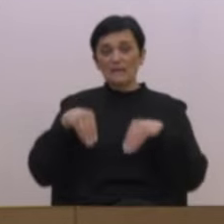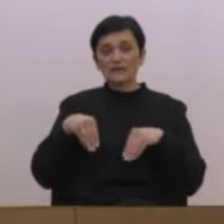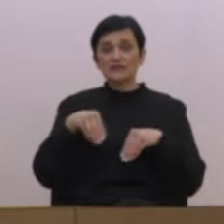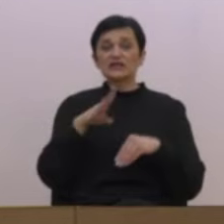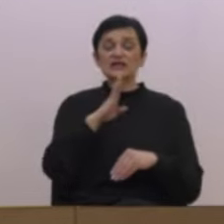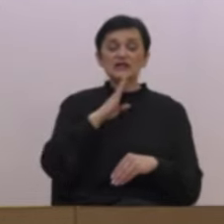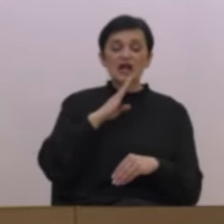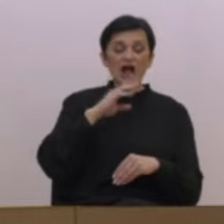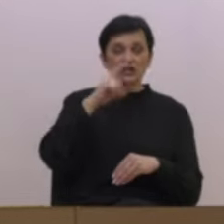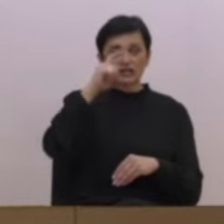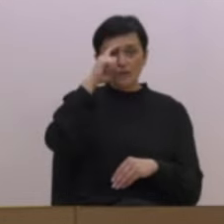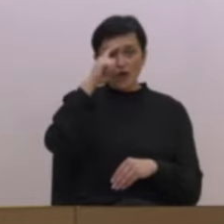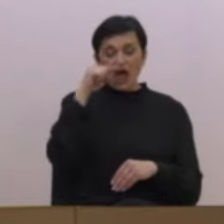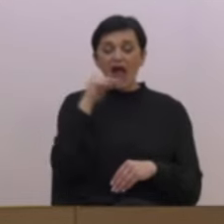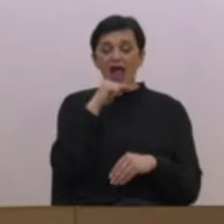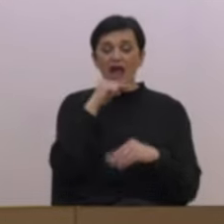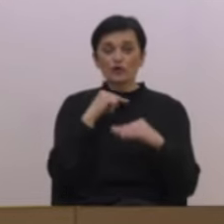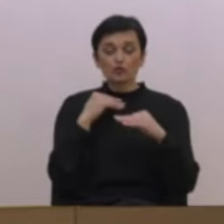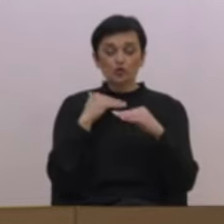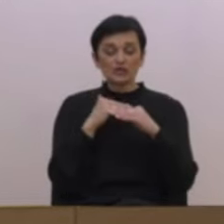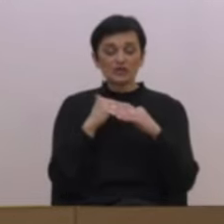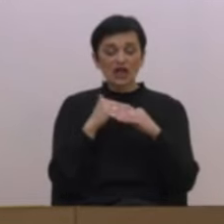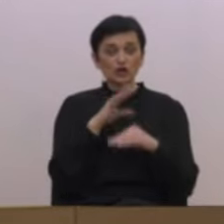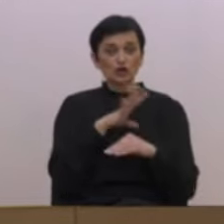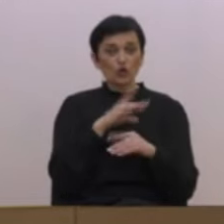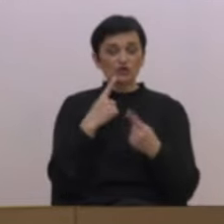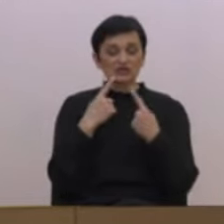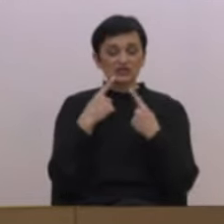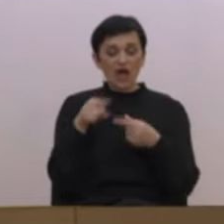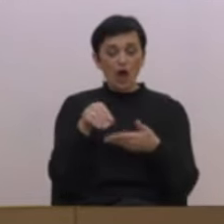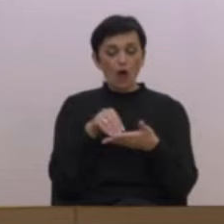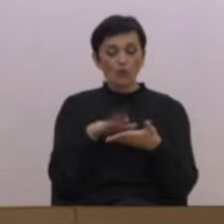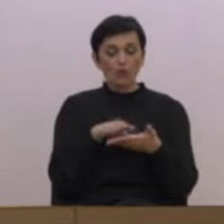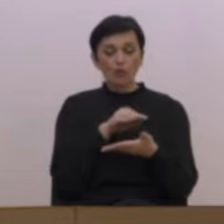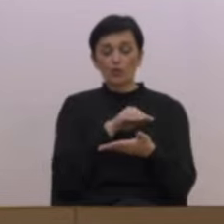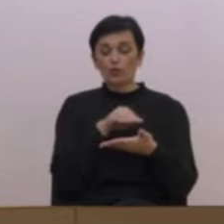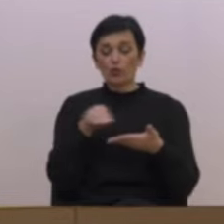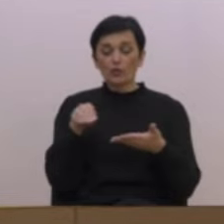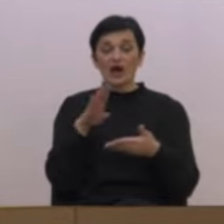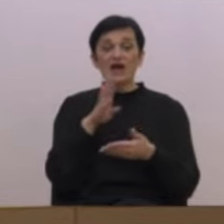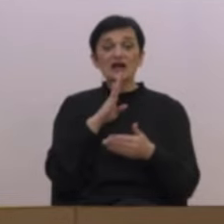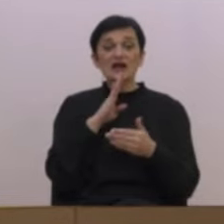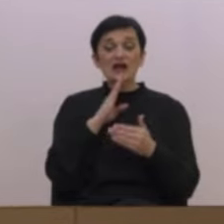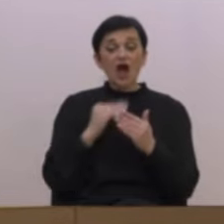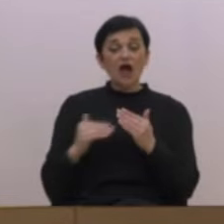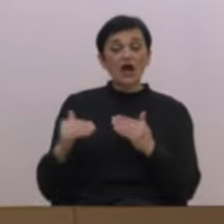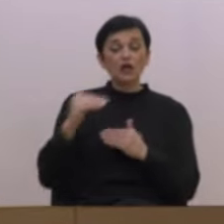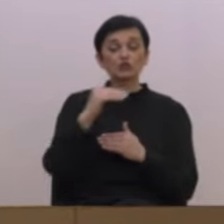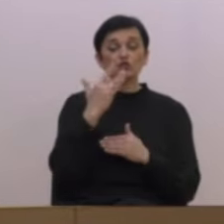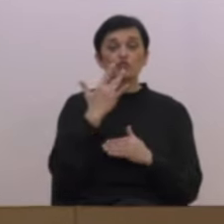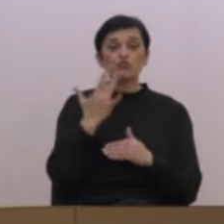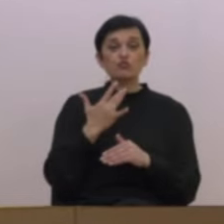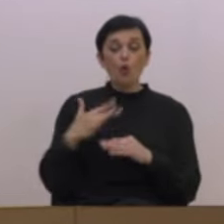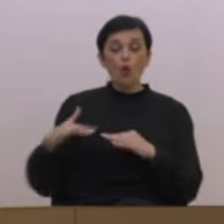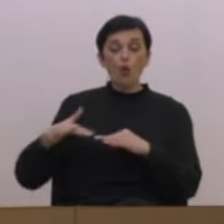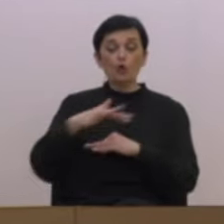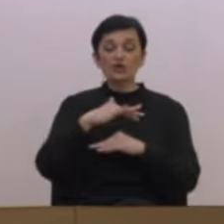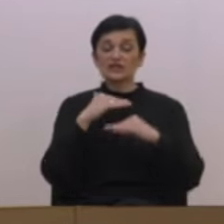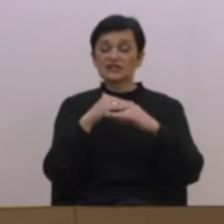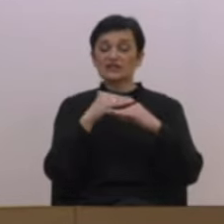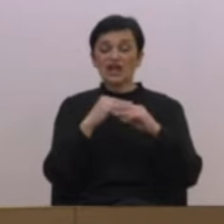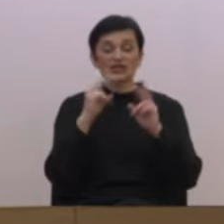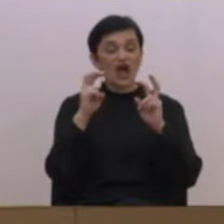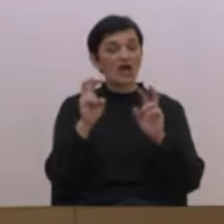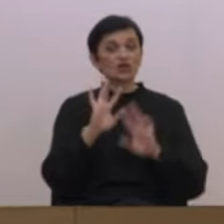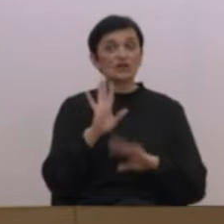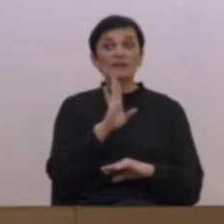და მამაკაცთა ეკონომიკურ თანასწორობაზე იყო საუბარი. რომ ქალთა დაწინაურება მხოლოდ პოლიტიკურ სარბიელზე თანასწორობას არნიშნავს,